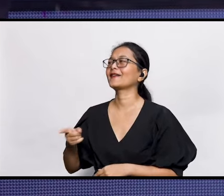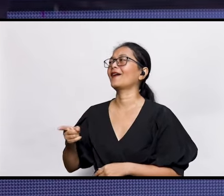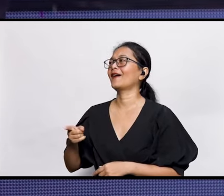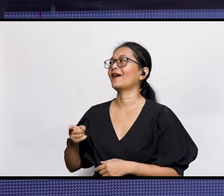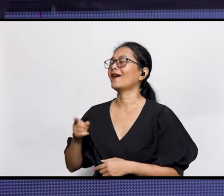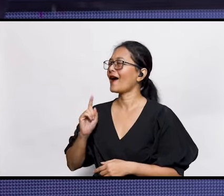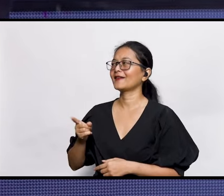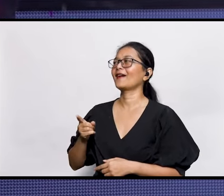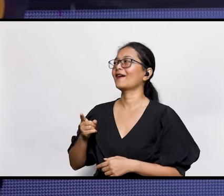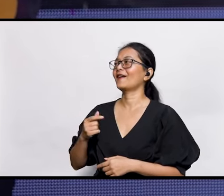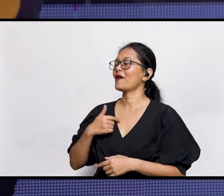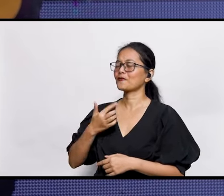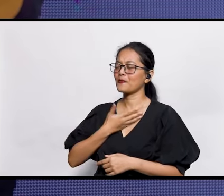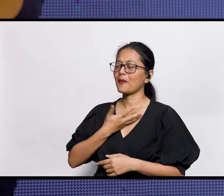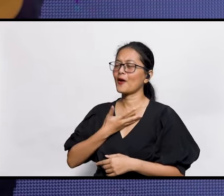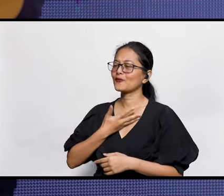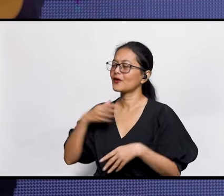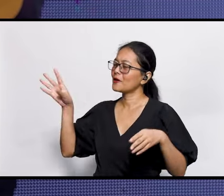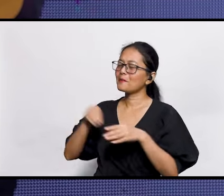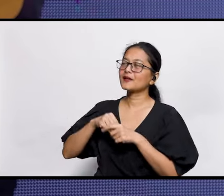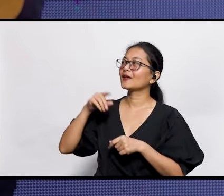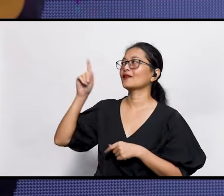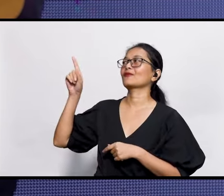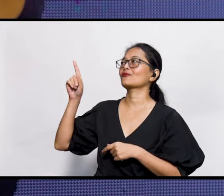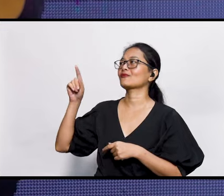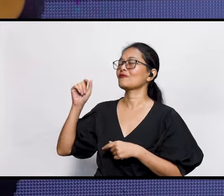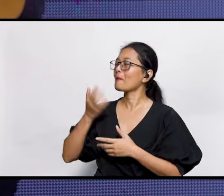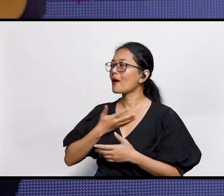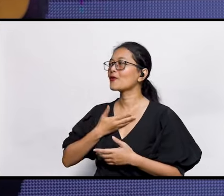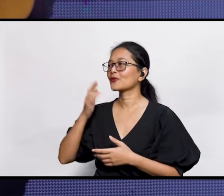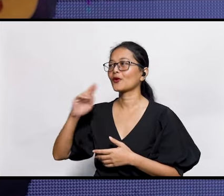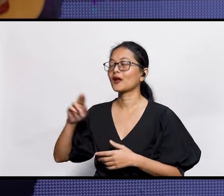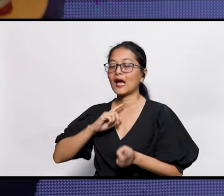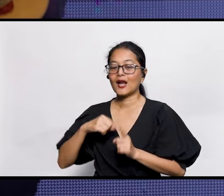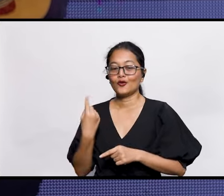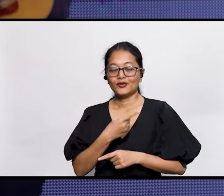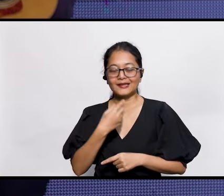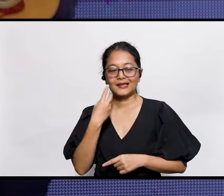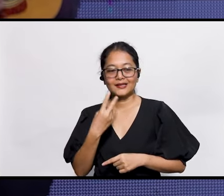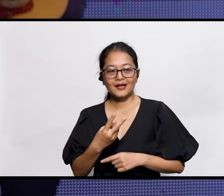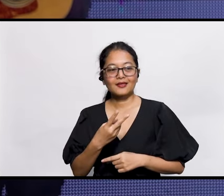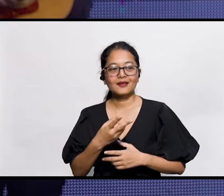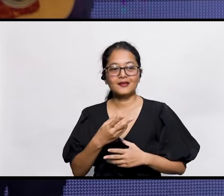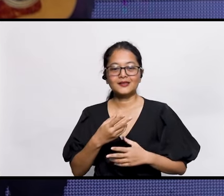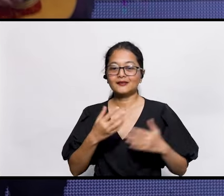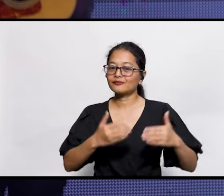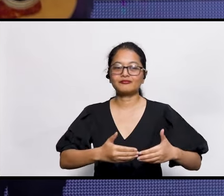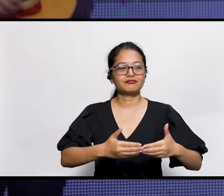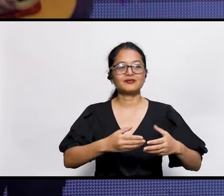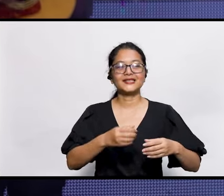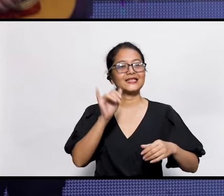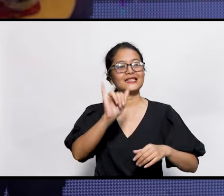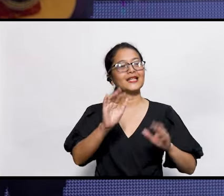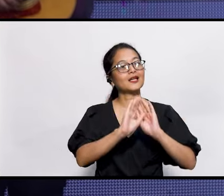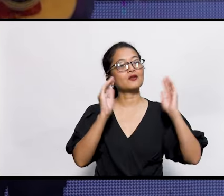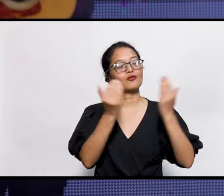lompati bisa ini 9 met mampus kita kalau kita mau ngelompat enggak mungkin Tuhan yang